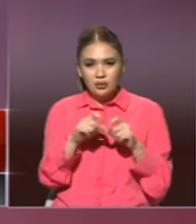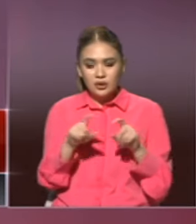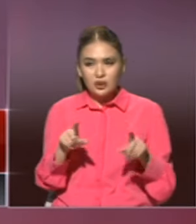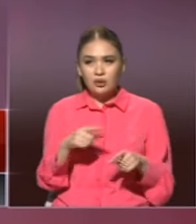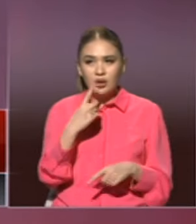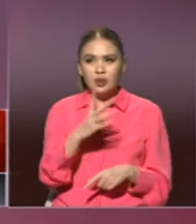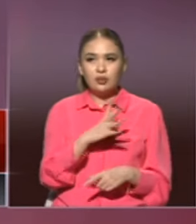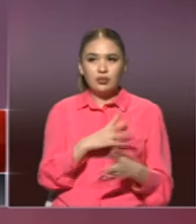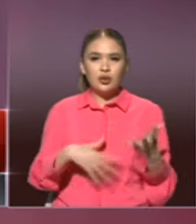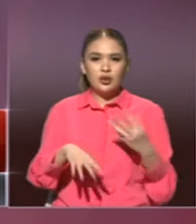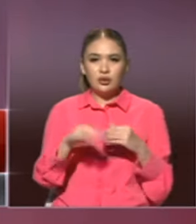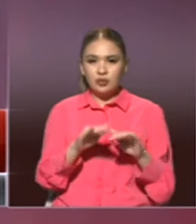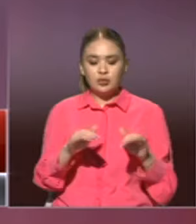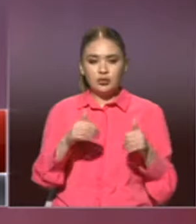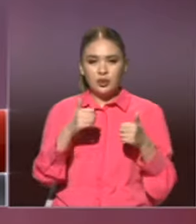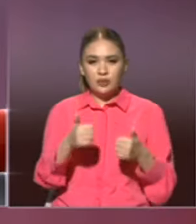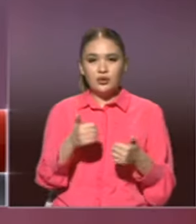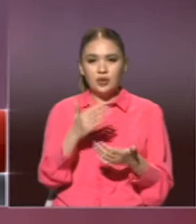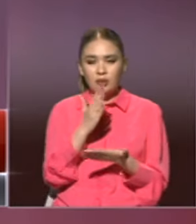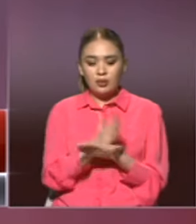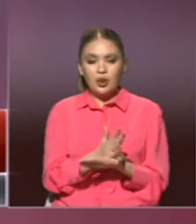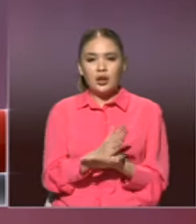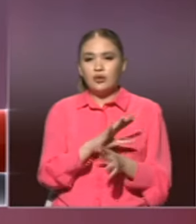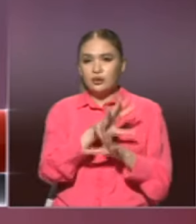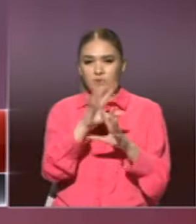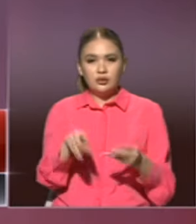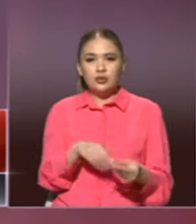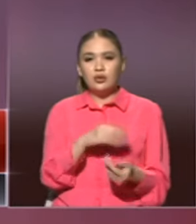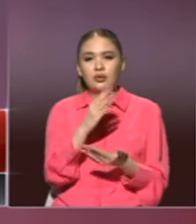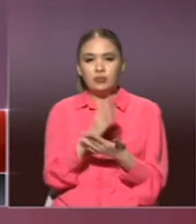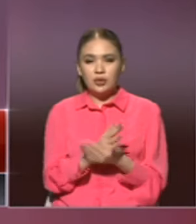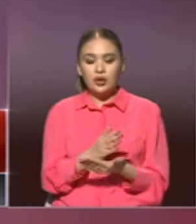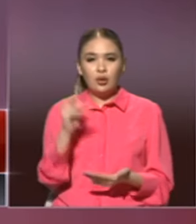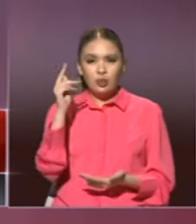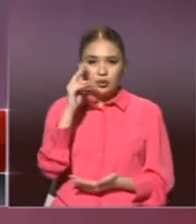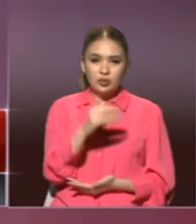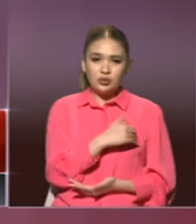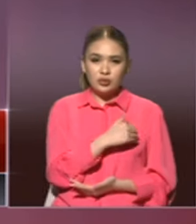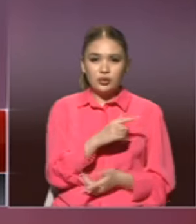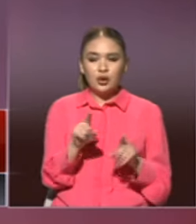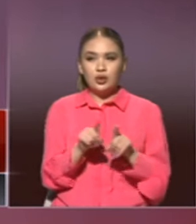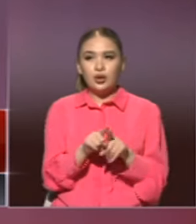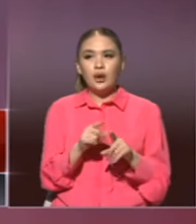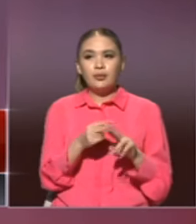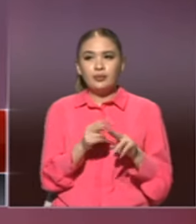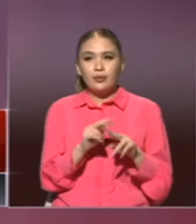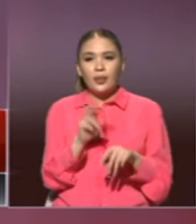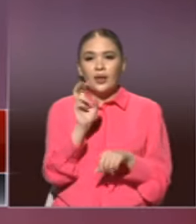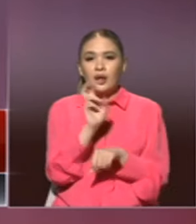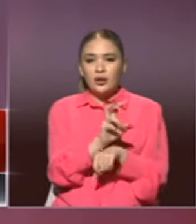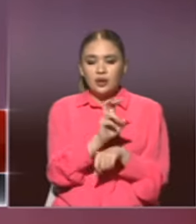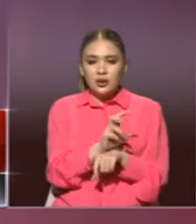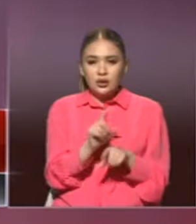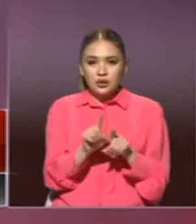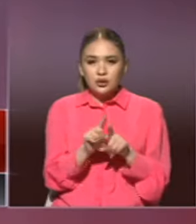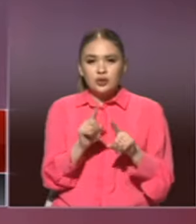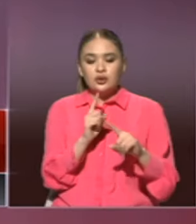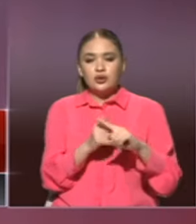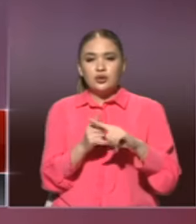мектептерде балаларға қазір жағдай жасалған. Барлық бар. Бала оқиым десе де, жаңа қосымша білім деп атырсыздар ғой. Мысалға